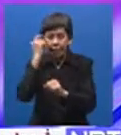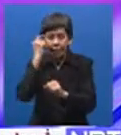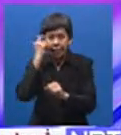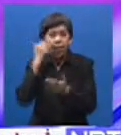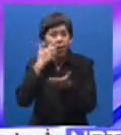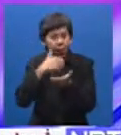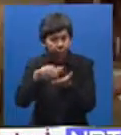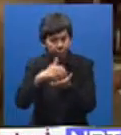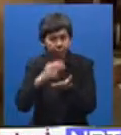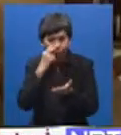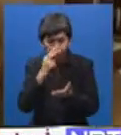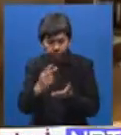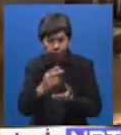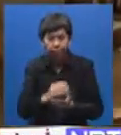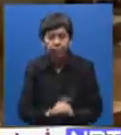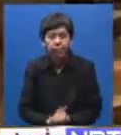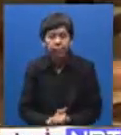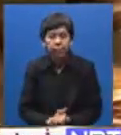จากรายงานครับ